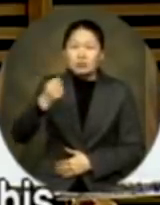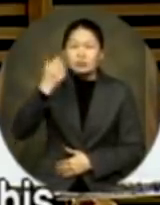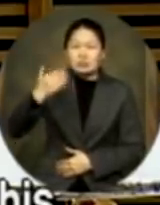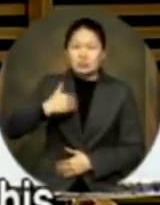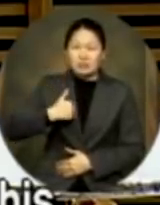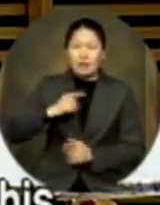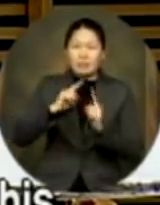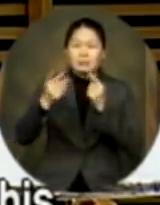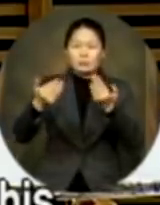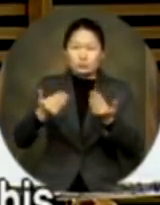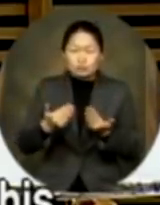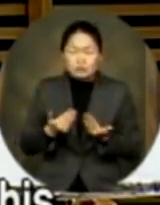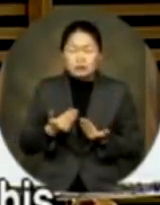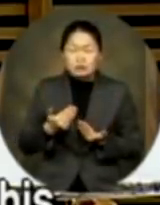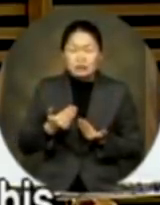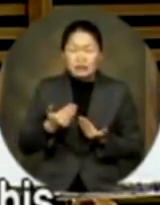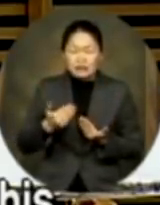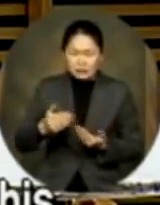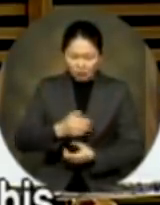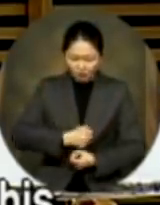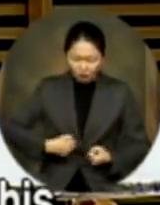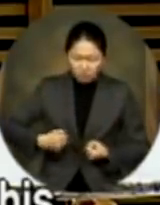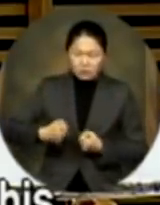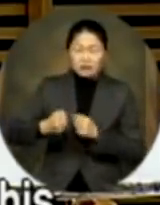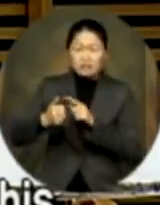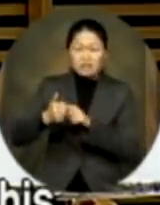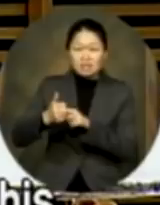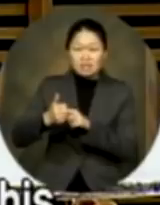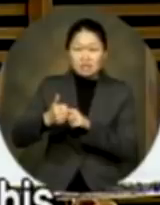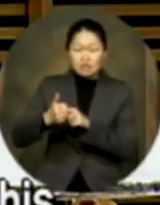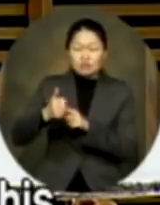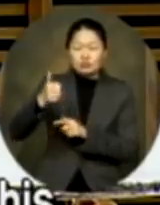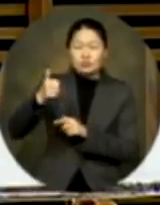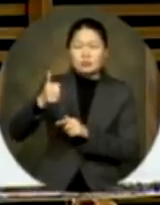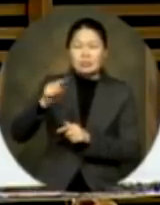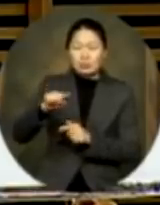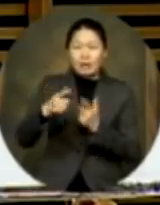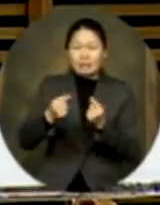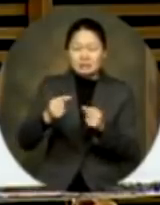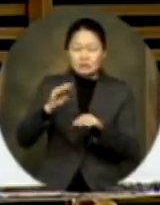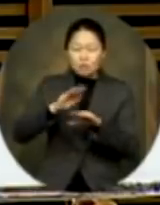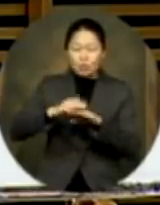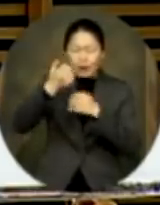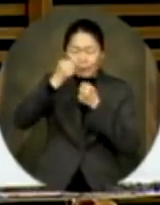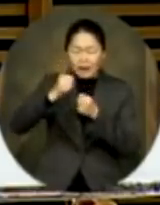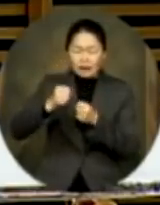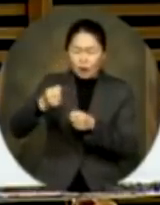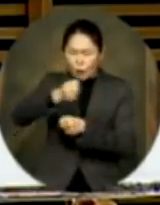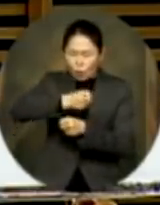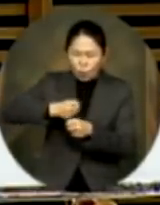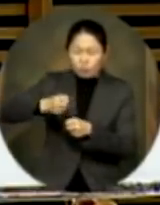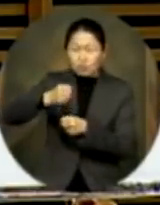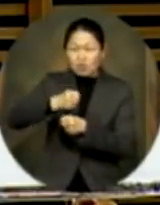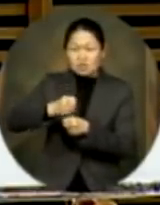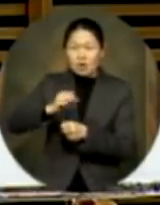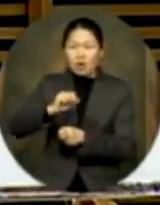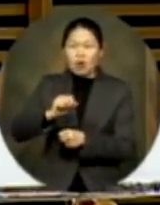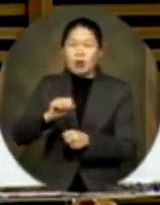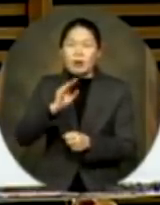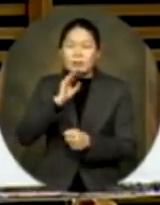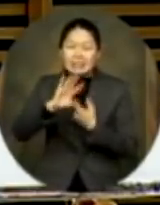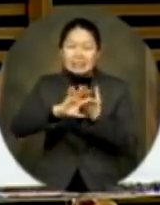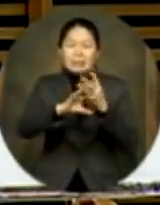말씀하시기를 이 허리띠에 주인이 이처럼 손과 발이 꽁꽁 묶여서 이방인들에게